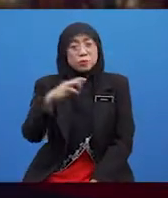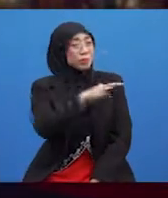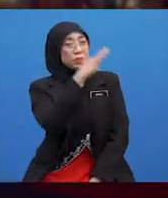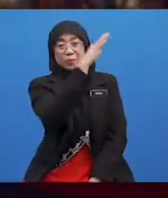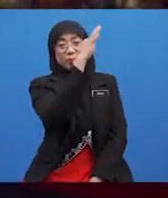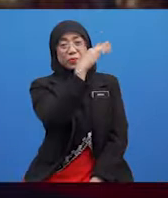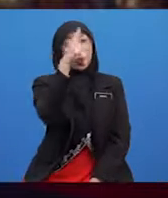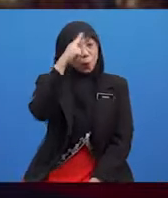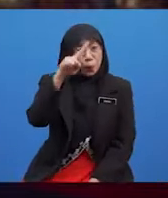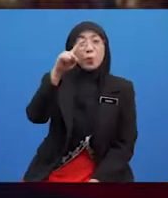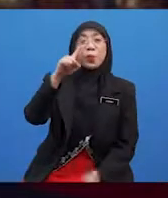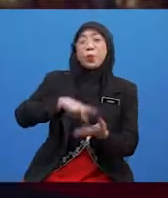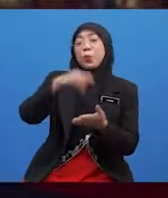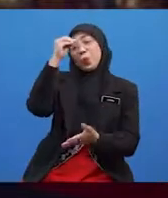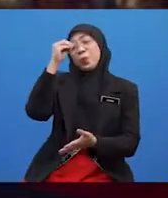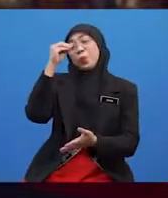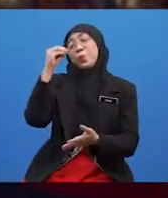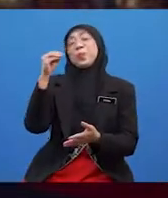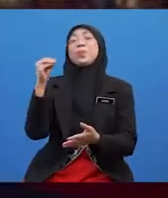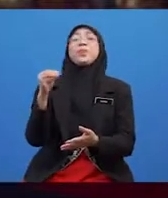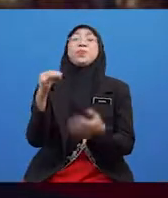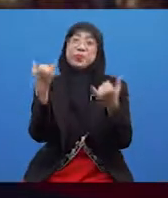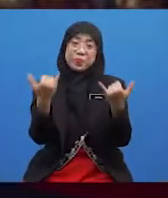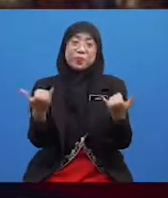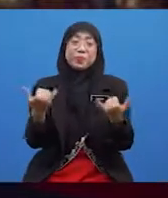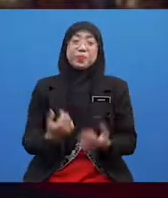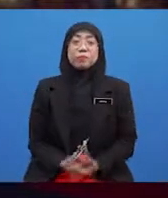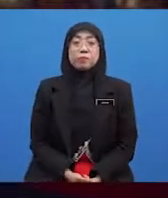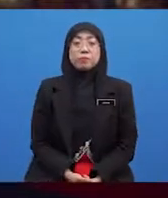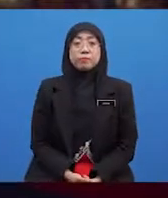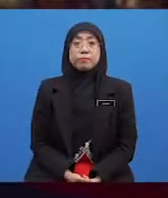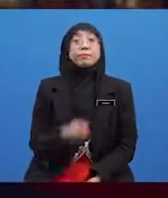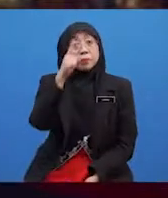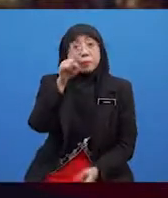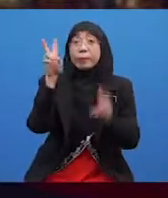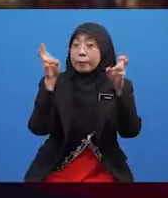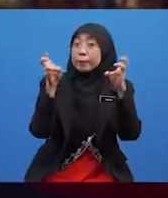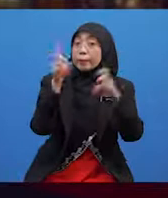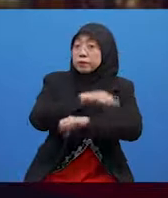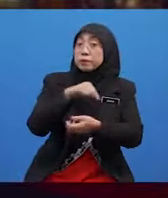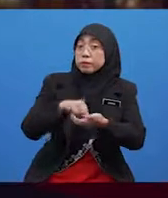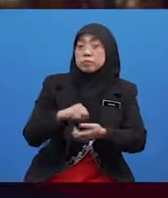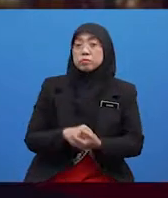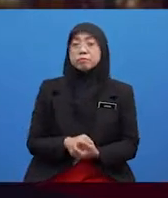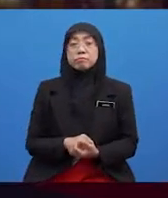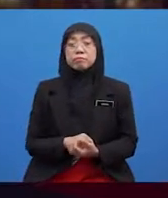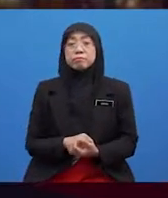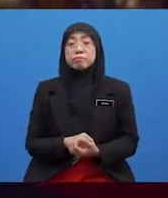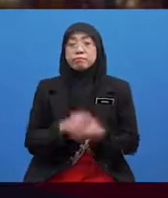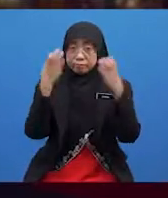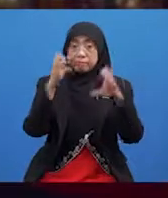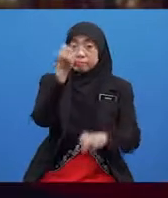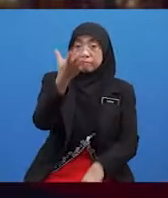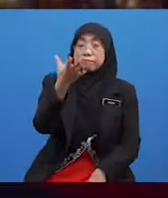bersemangat untuk mempelajari topik kita pada hari ini. Pada episod kali ini, saya menerangkan tajuk